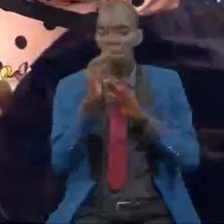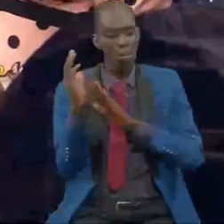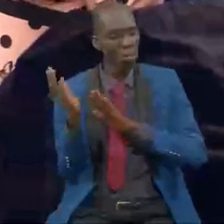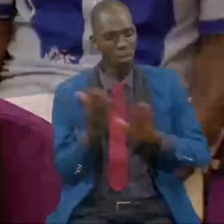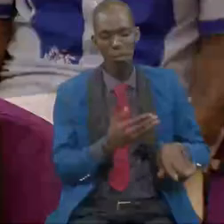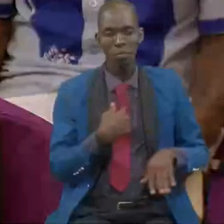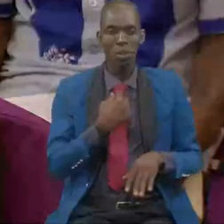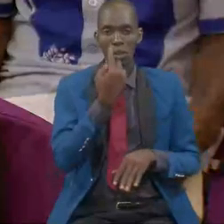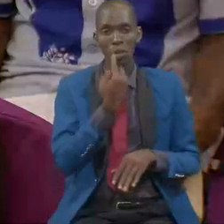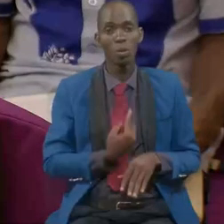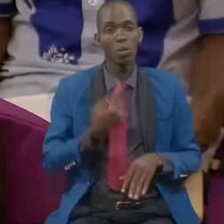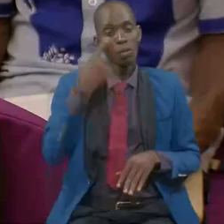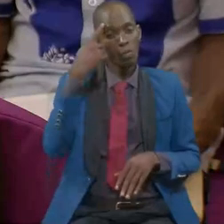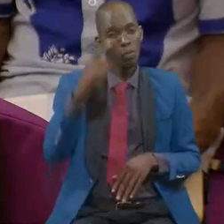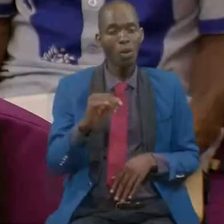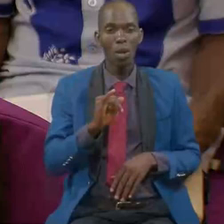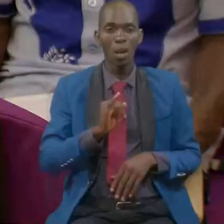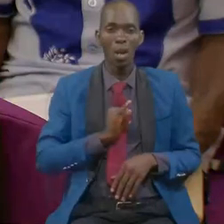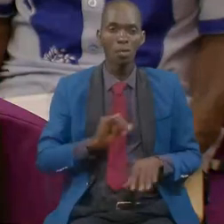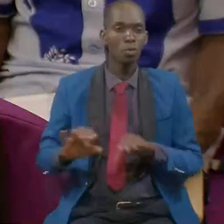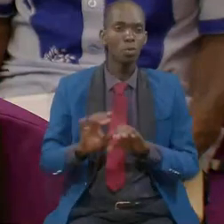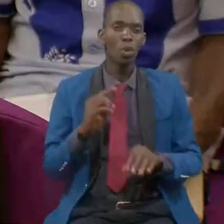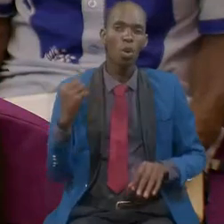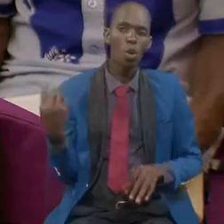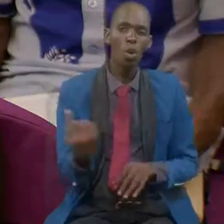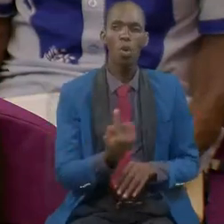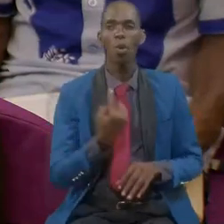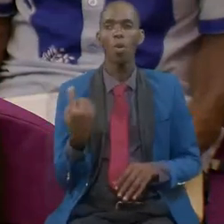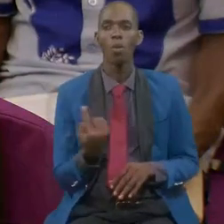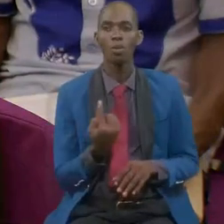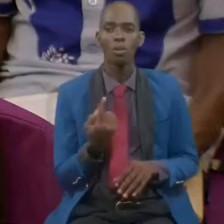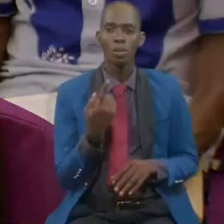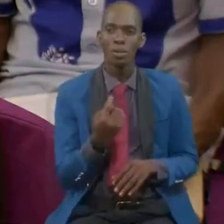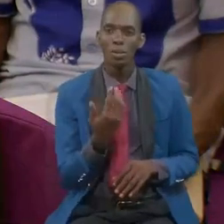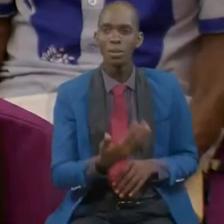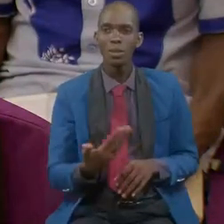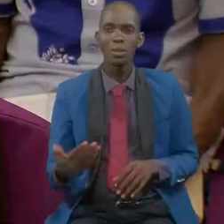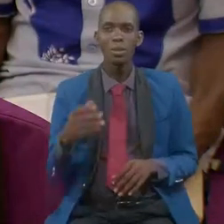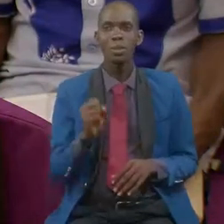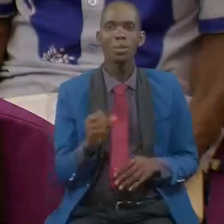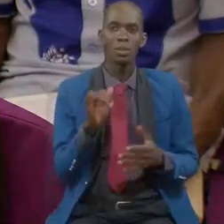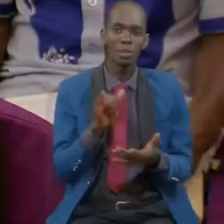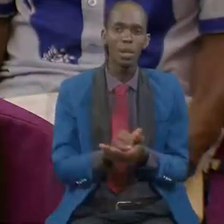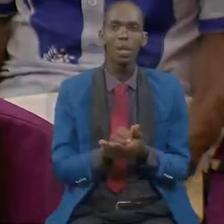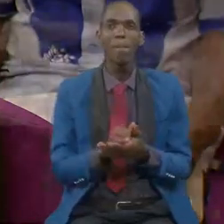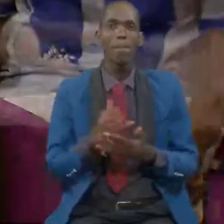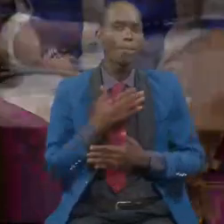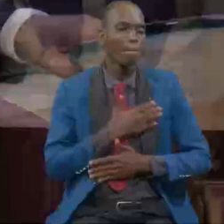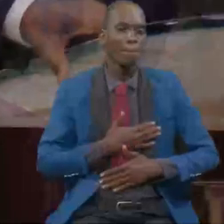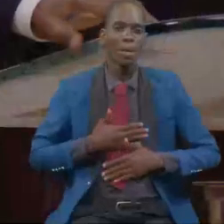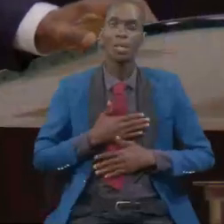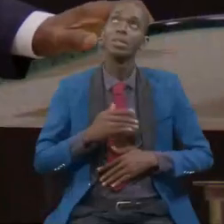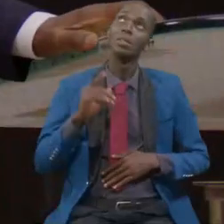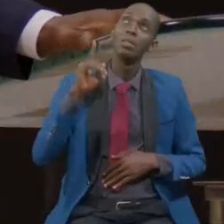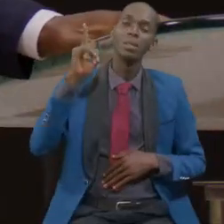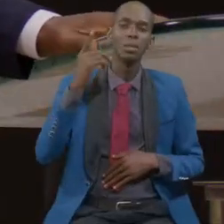Il ne m'a pas laissé seul, parce que je fais toujours ce qui lui est